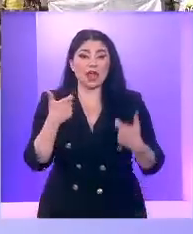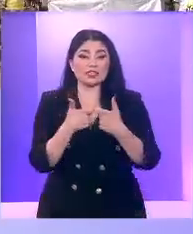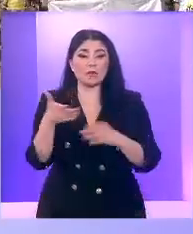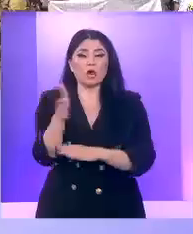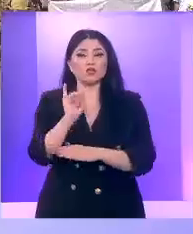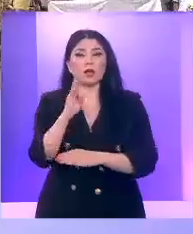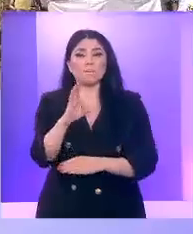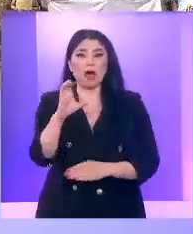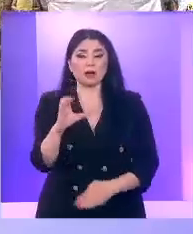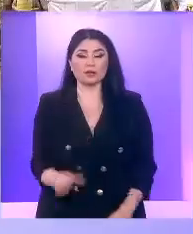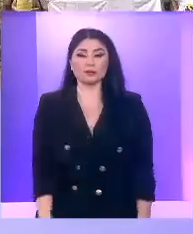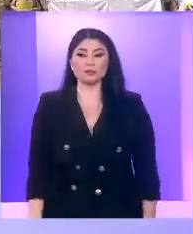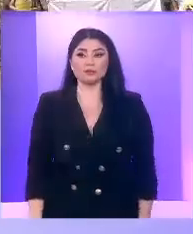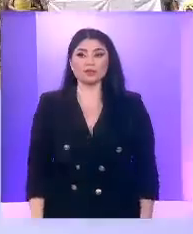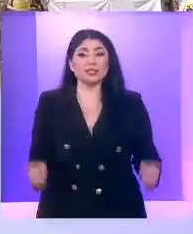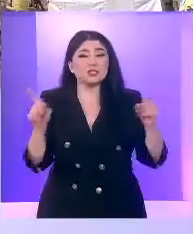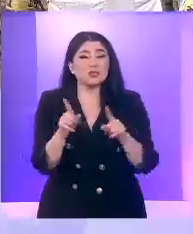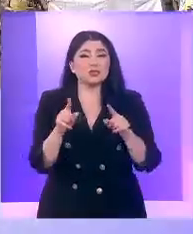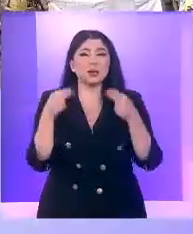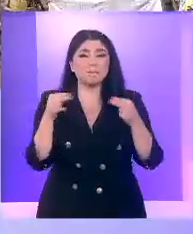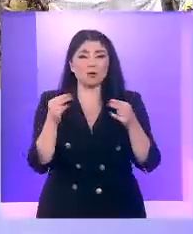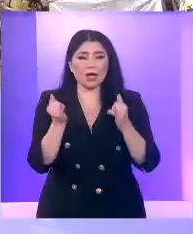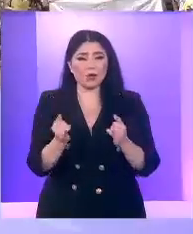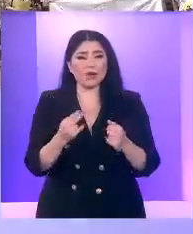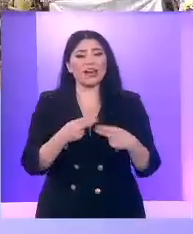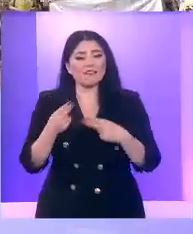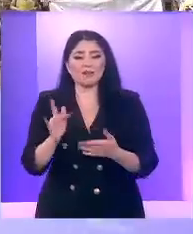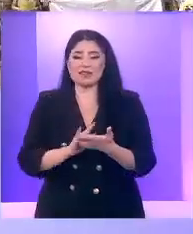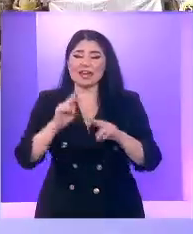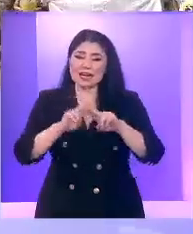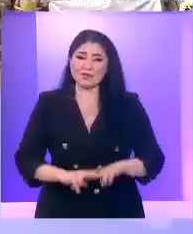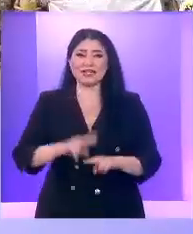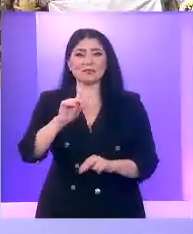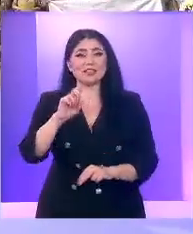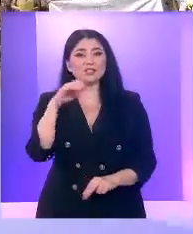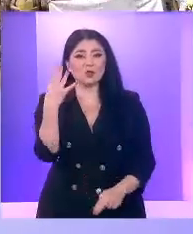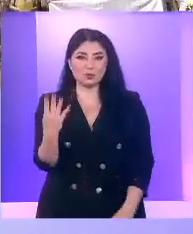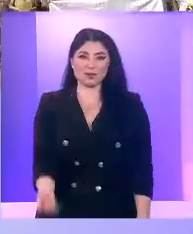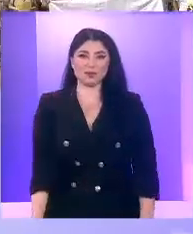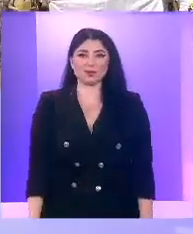națională și bacalaureatul. Luăm o foarte scurtă pauză, acum revenim imediat, rămâneți pe Digi24.